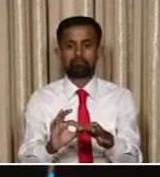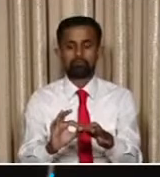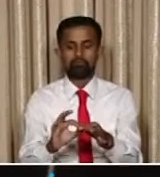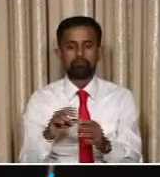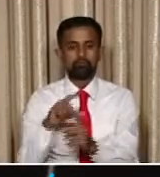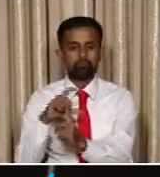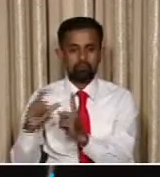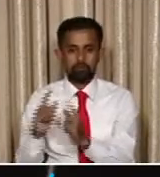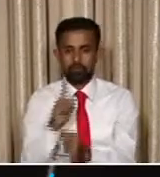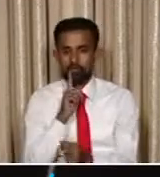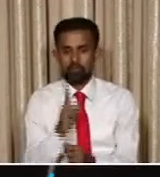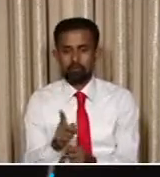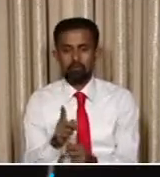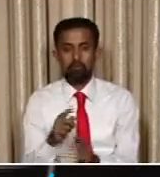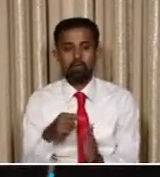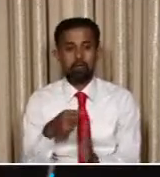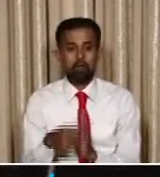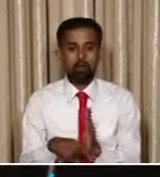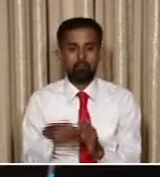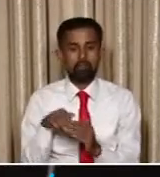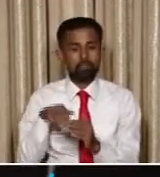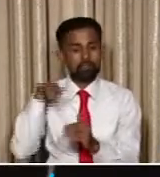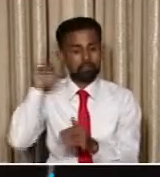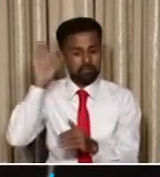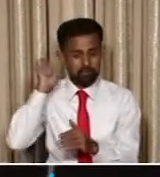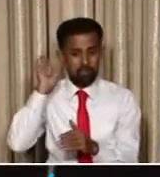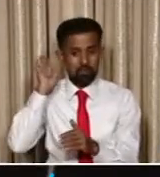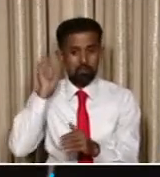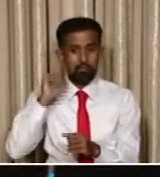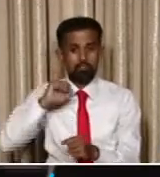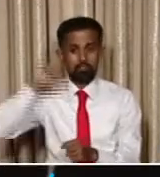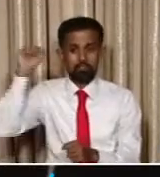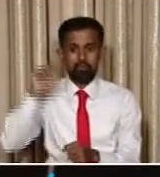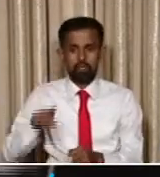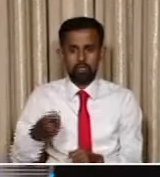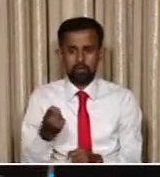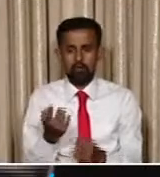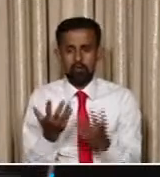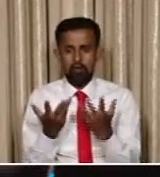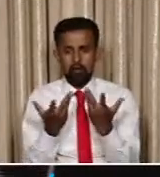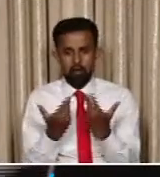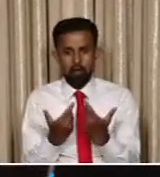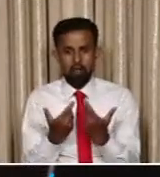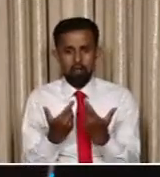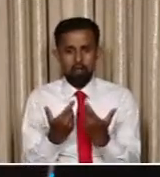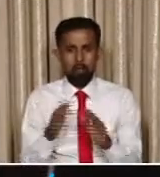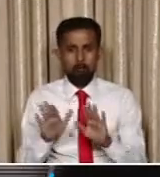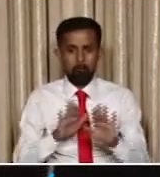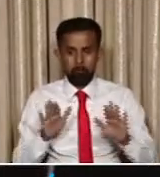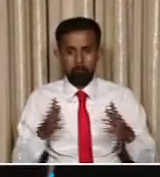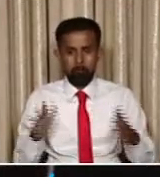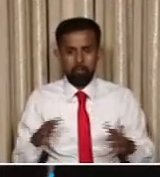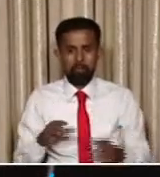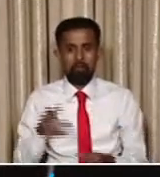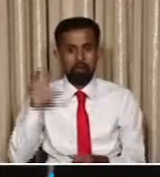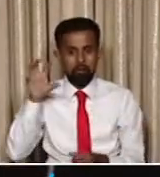සංස්කෘතිය කියන්නේ එතකොට රටේ අපේ ඉතිහාසයක් තියෙනවා මේ රජවරු 100 ගානක් මේ මේ මේ පාලනය කරපු